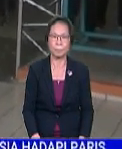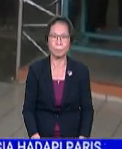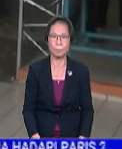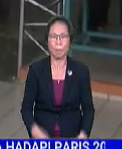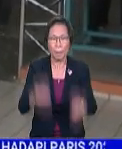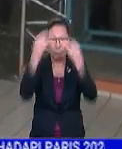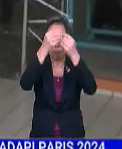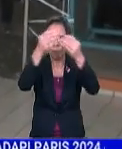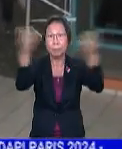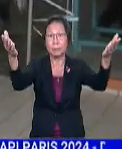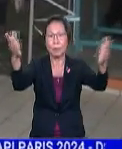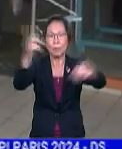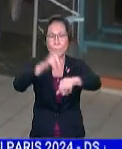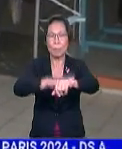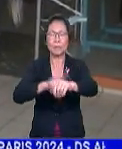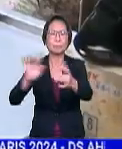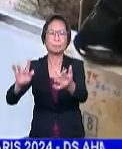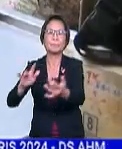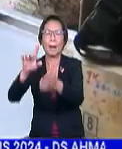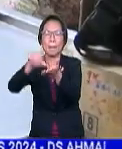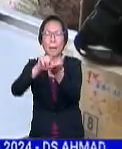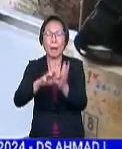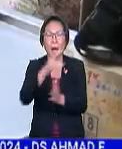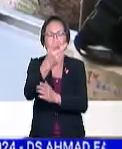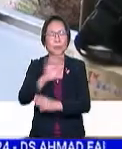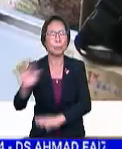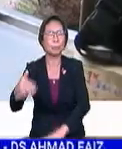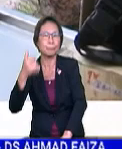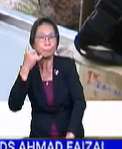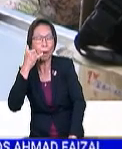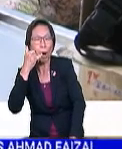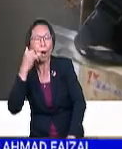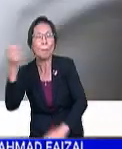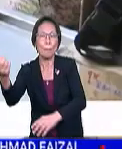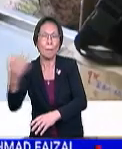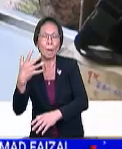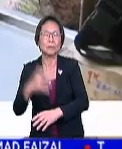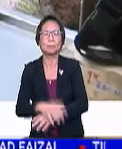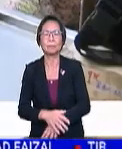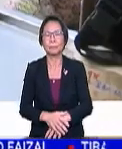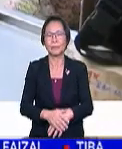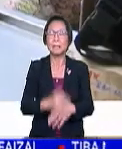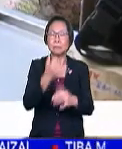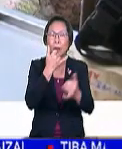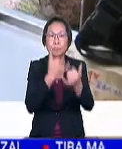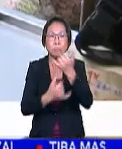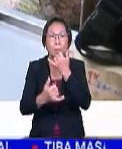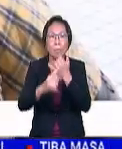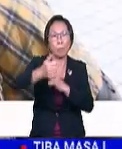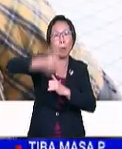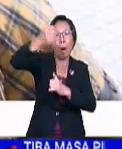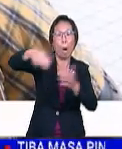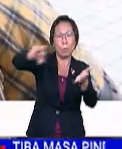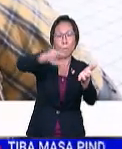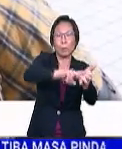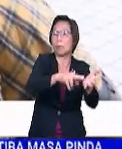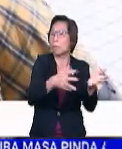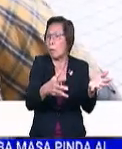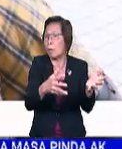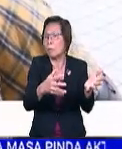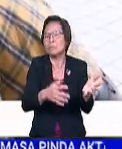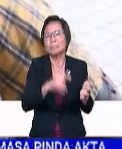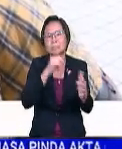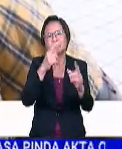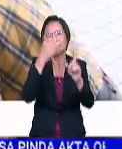Beliau memberitahu demikian ketika dihubungi pemberita RTM hari ini. Jelasnya lagi antara kesalahan utama yang direkodkan adalah